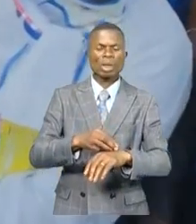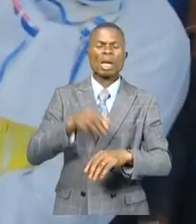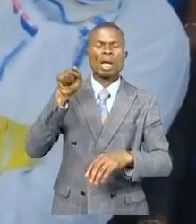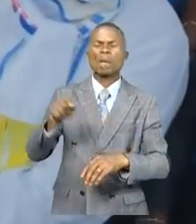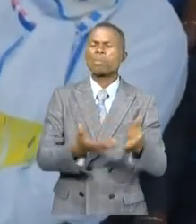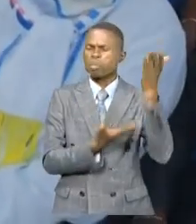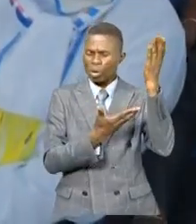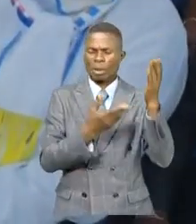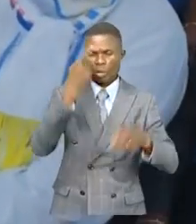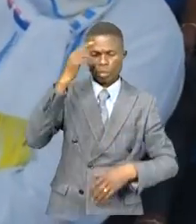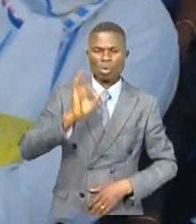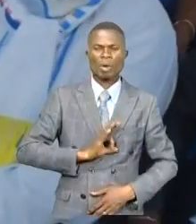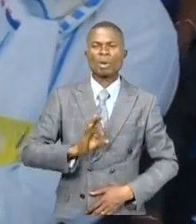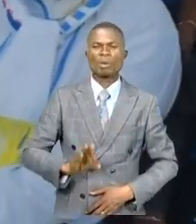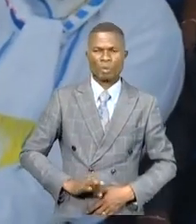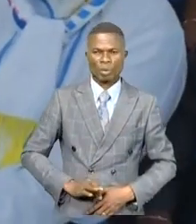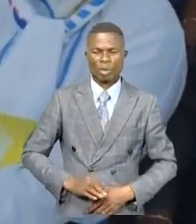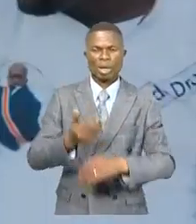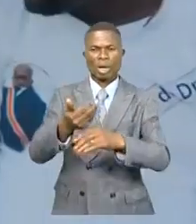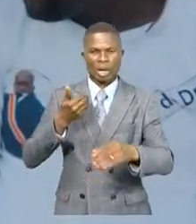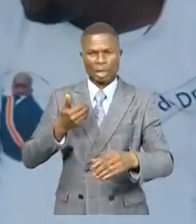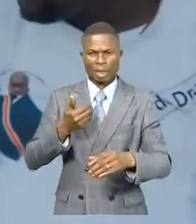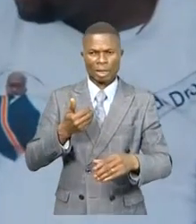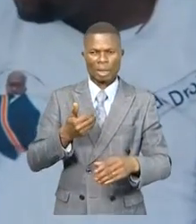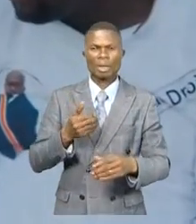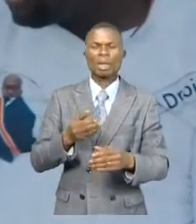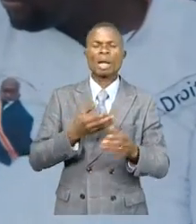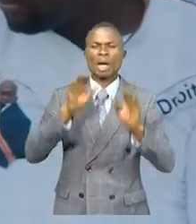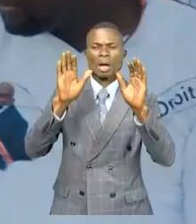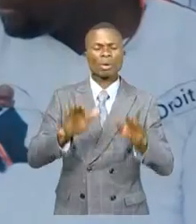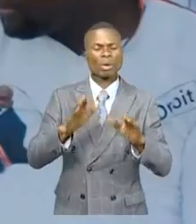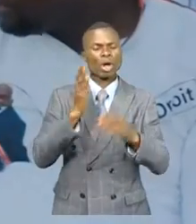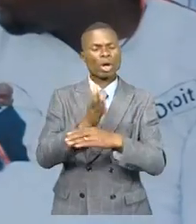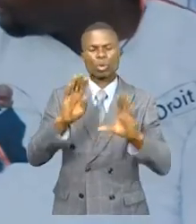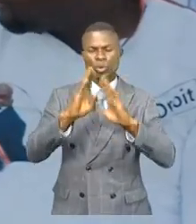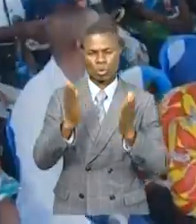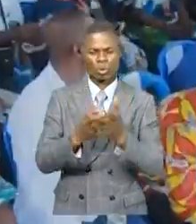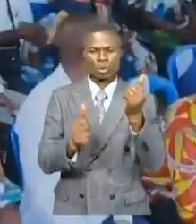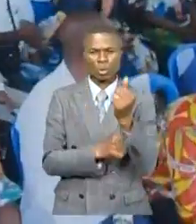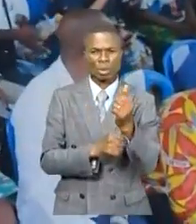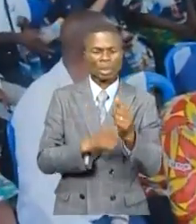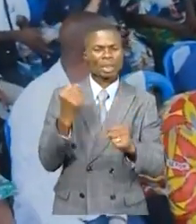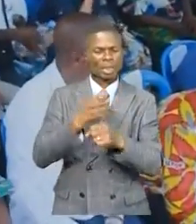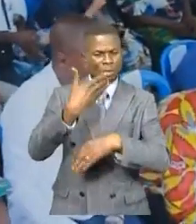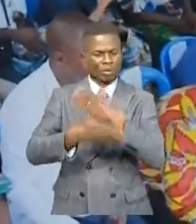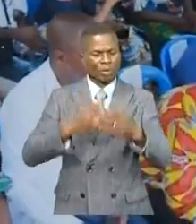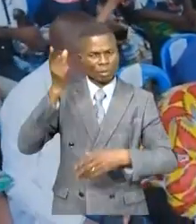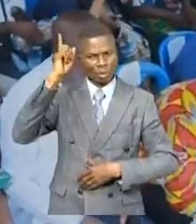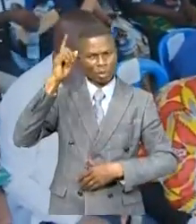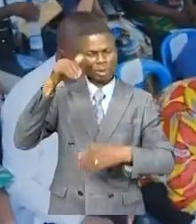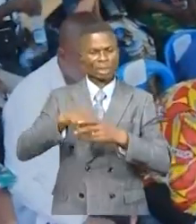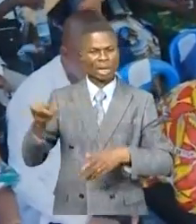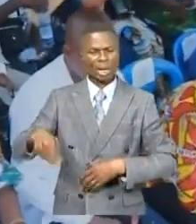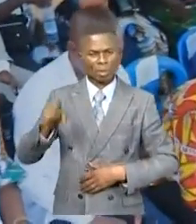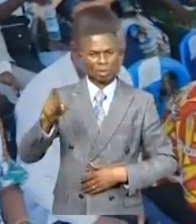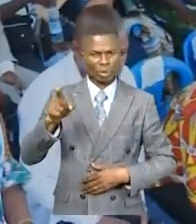de Félix-Antoine Tshisekedi avant de rafraîchir la mémoire de l'assistance avec quelques réalisations de ces derniers dans cette